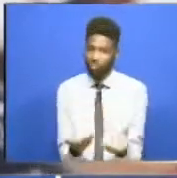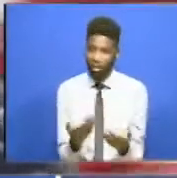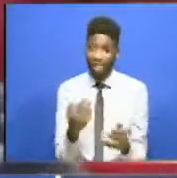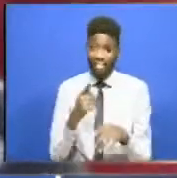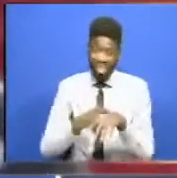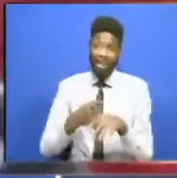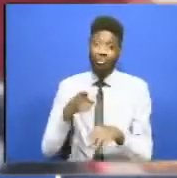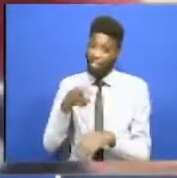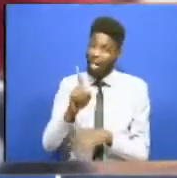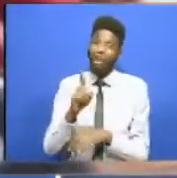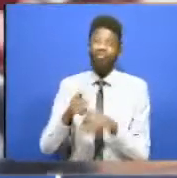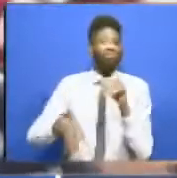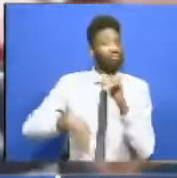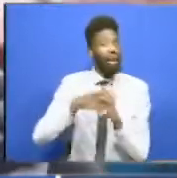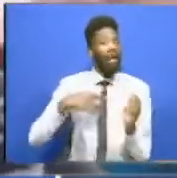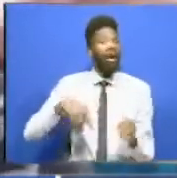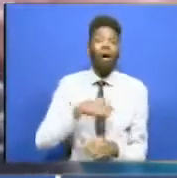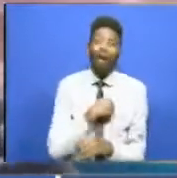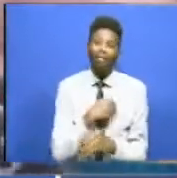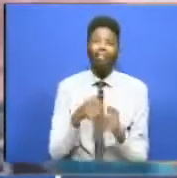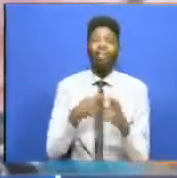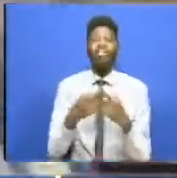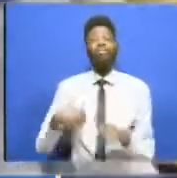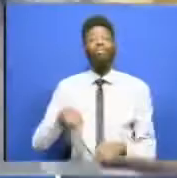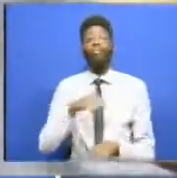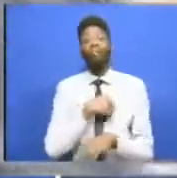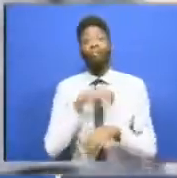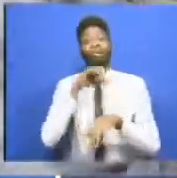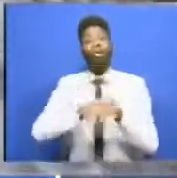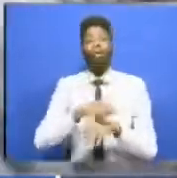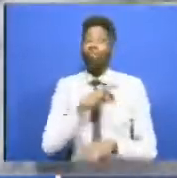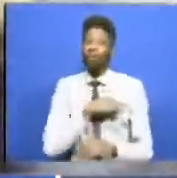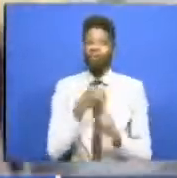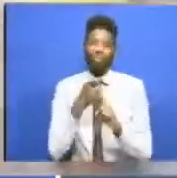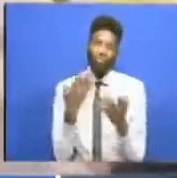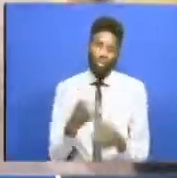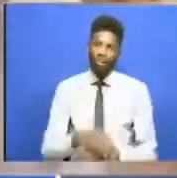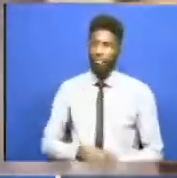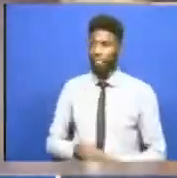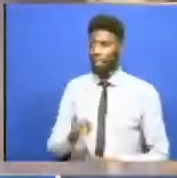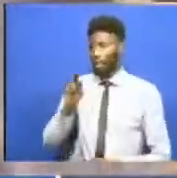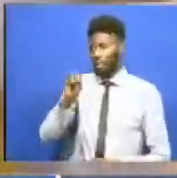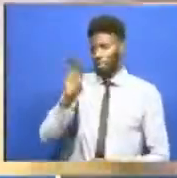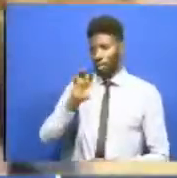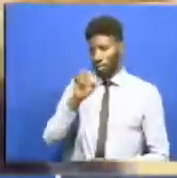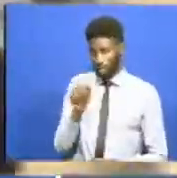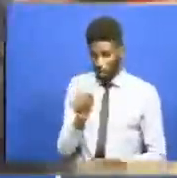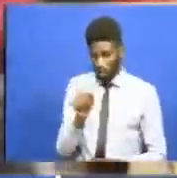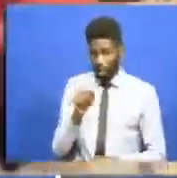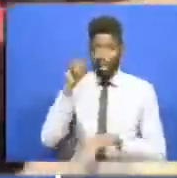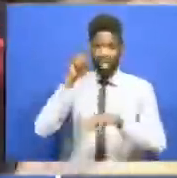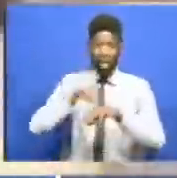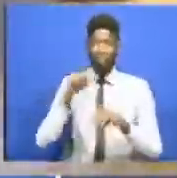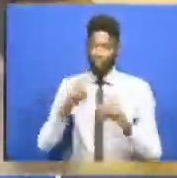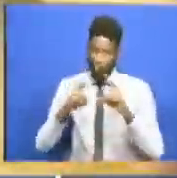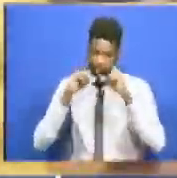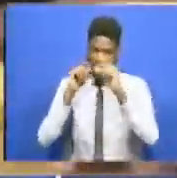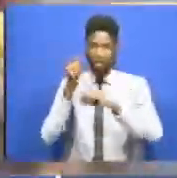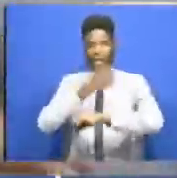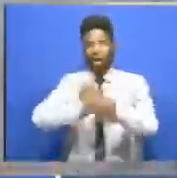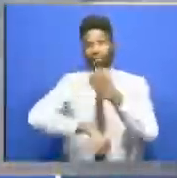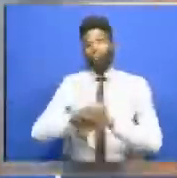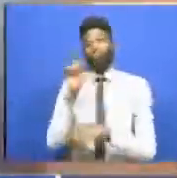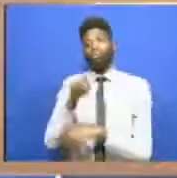pale, tutataka kujisaidia wapi? Members of the County Assembly of Embu condemned the act and asked the